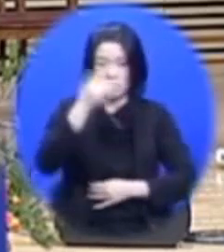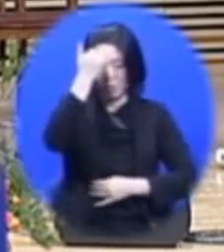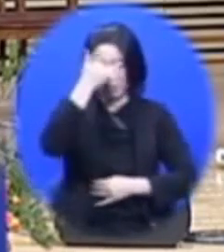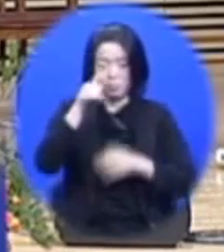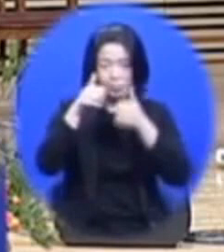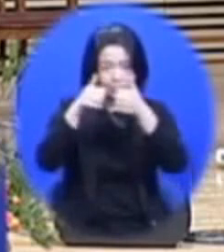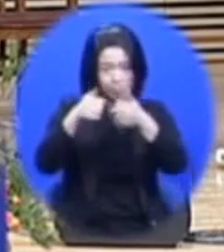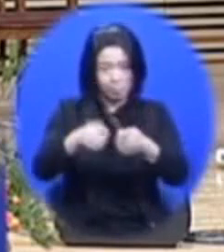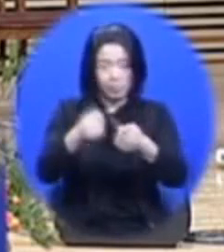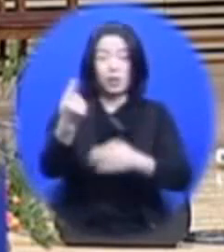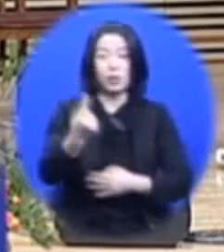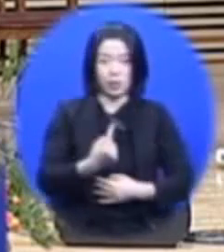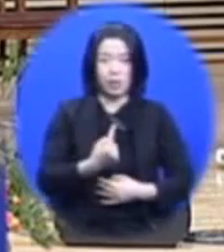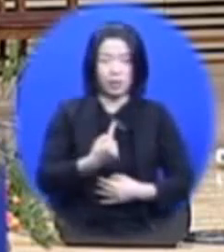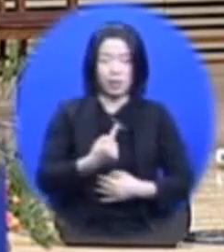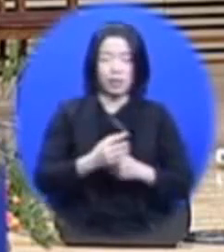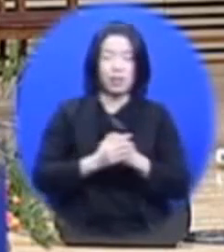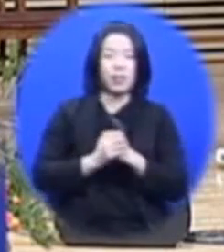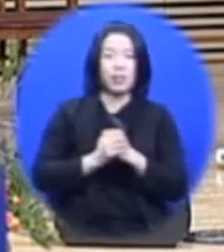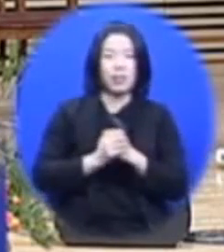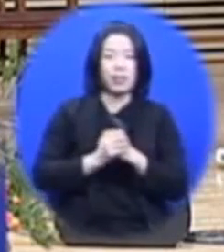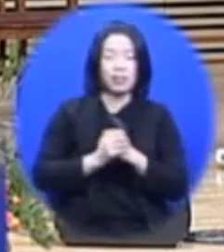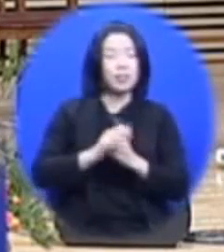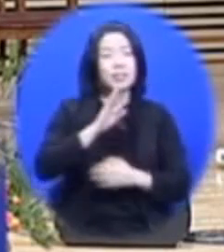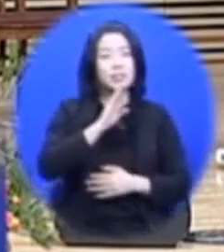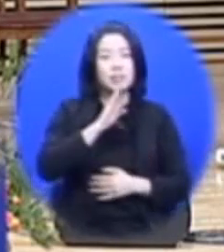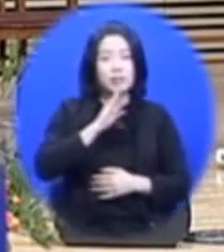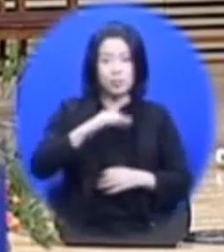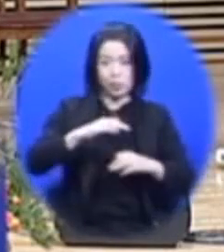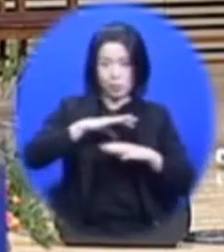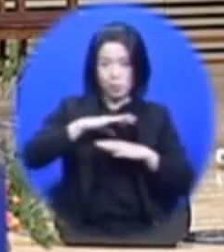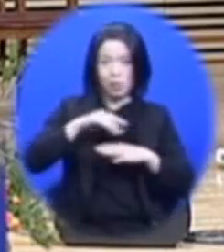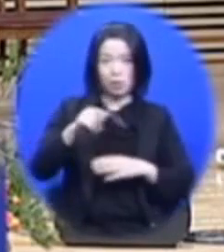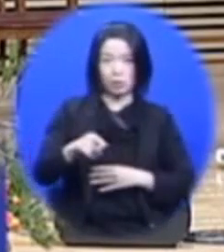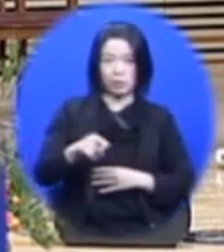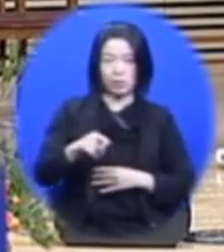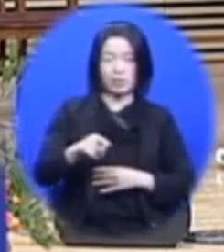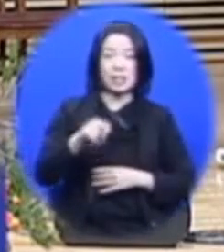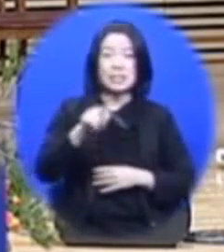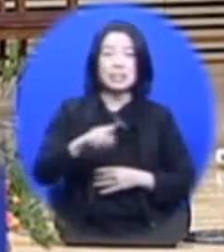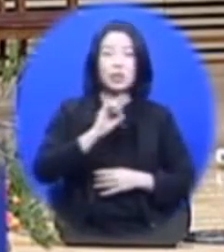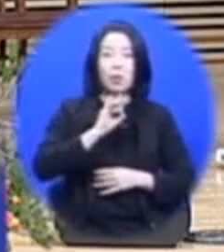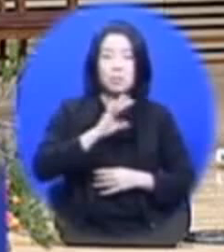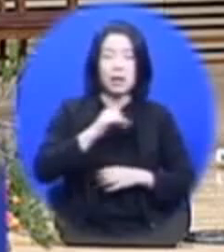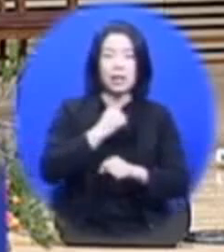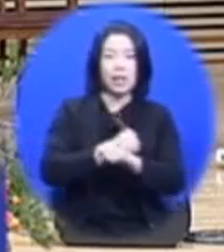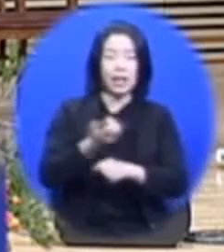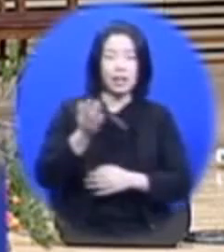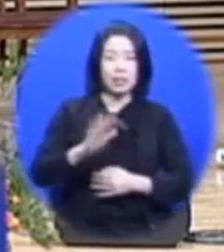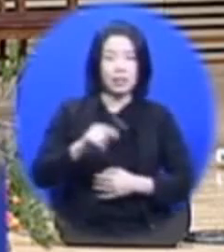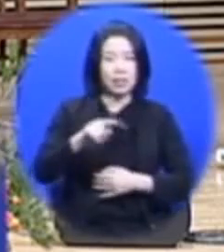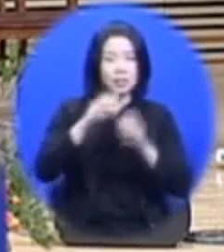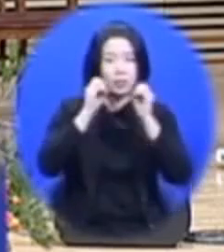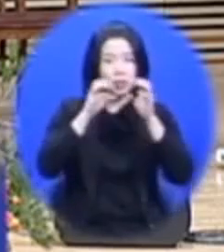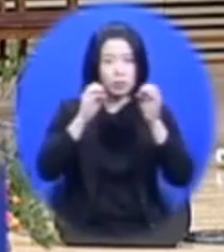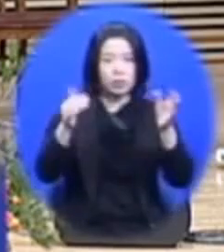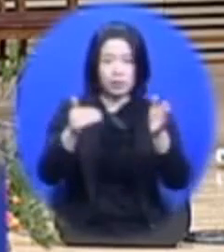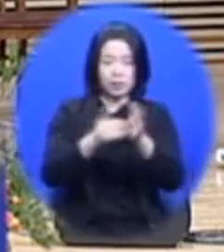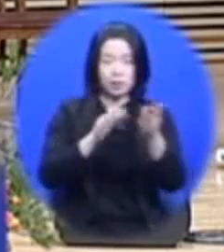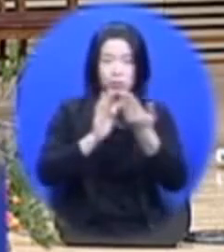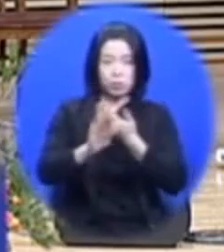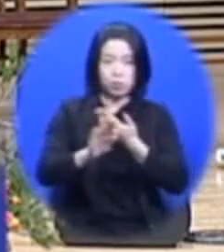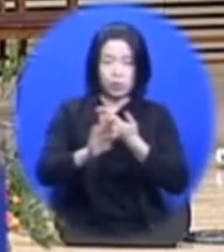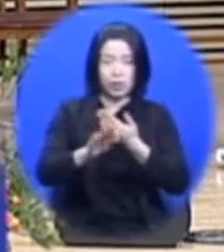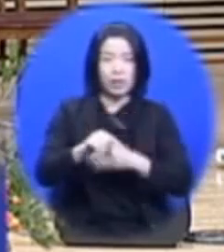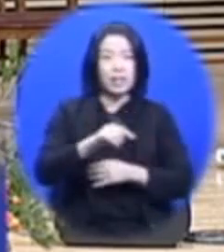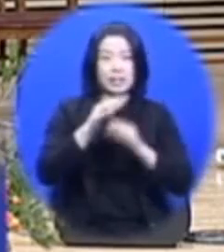인사하고 나오셨다는데 참 놀라운 것은 그렇게만 했는데도 그 전도가 끝나고 난 다음에 그들이